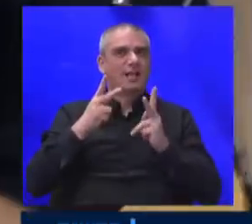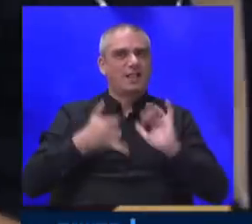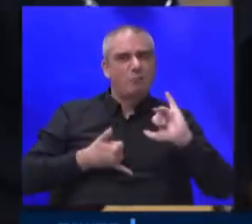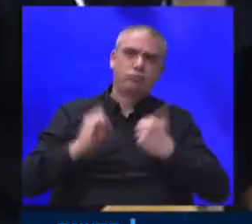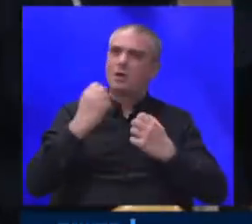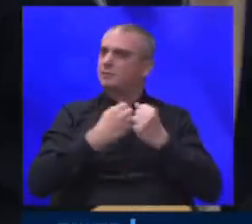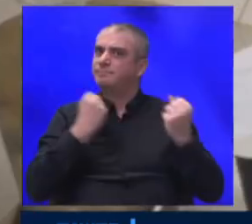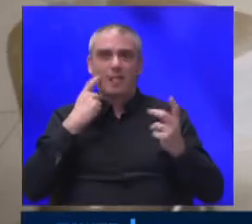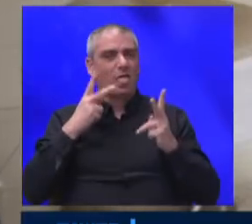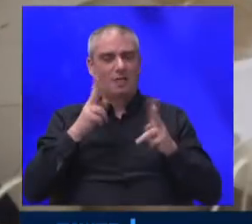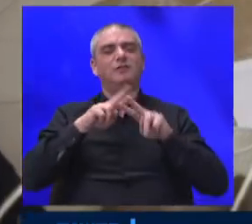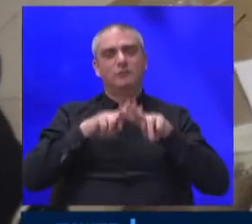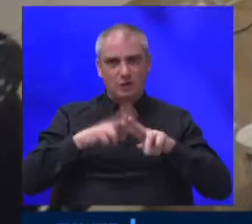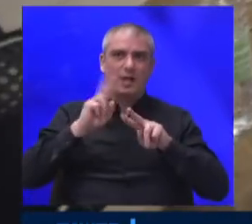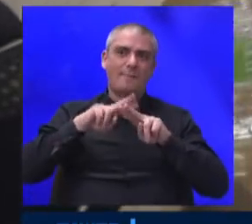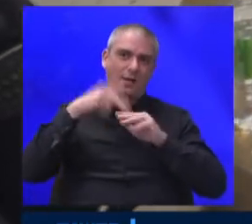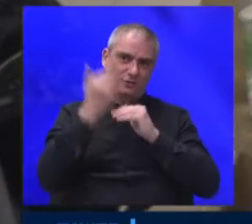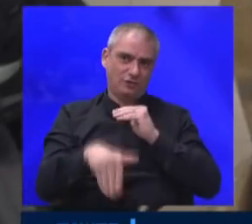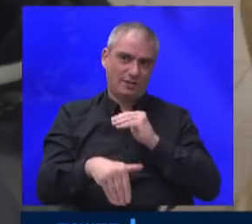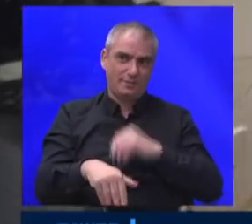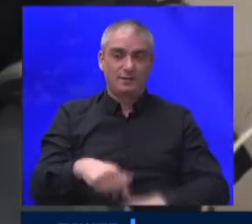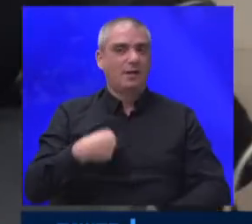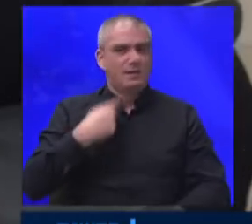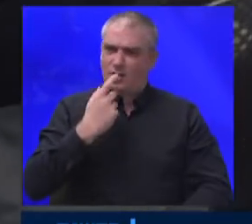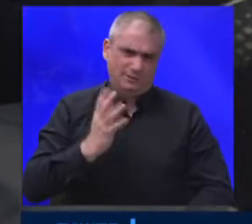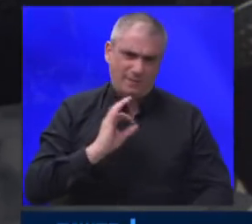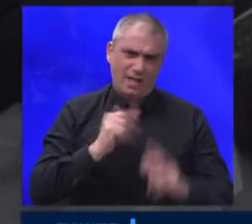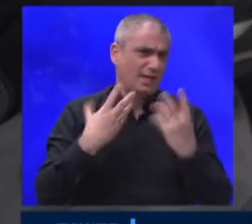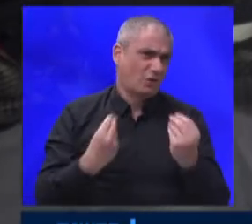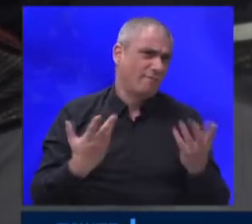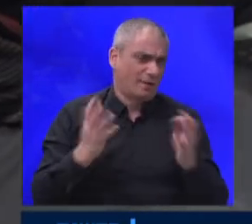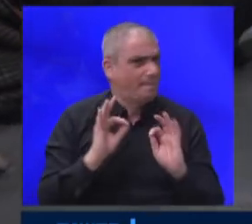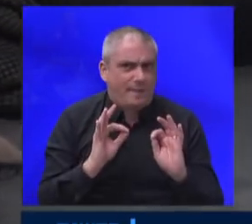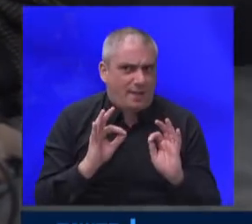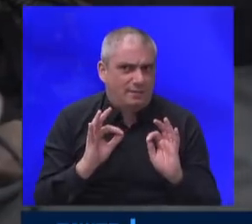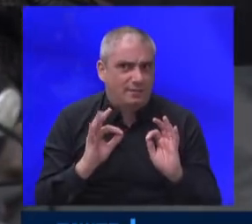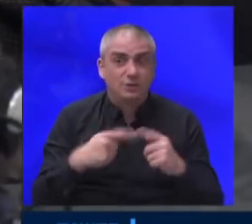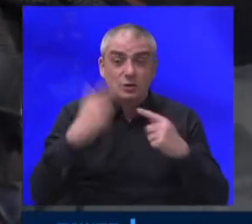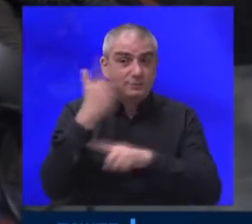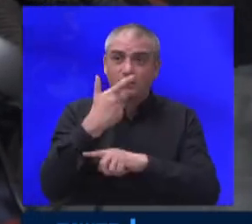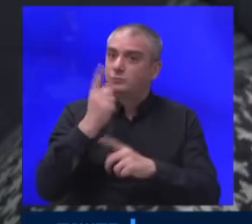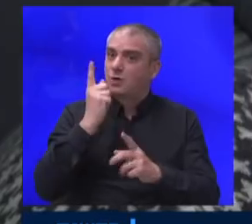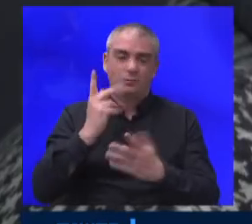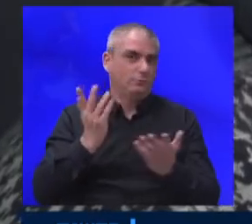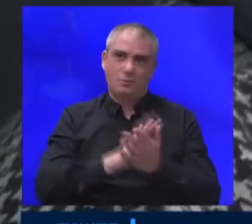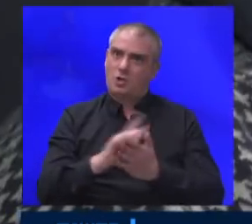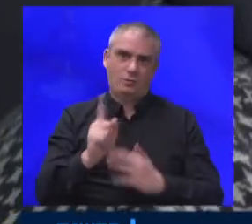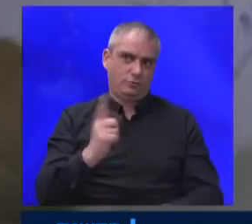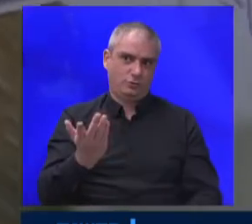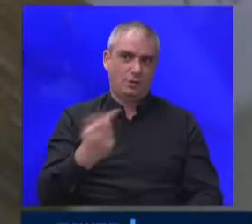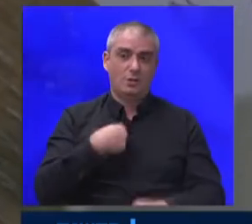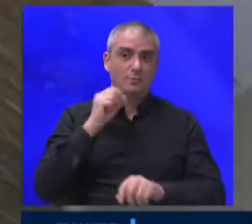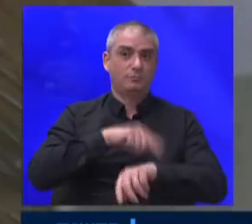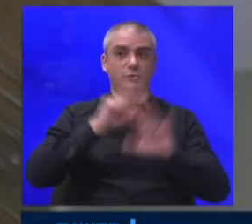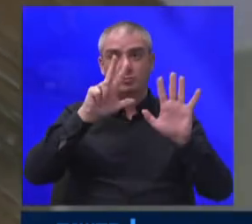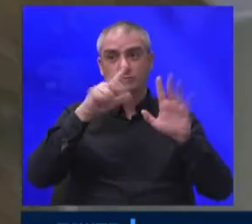תישאר כאן גם אחרי. אני לא אסביר את זה הכי טוב, באמת. יום צילום זה יום לא פשוט. אנחנו באים בשמונה, שמונה וחצי בבוקר, וזה